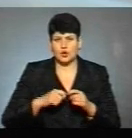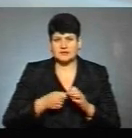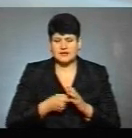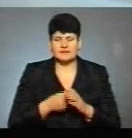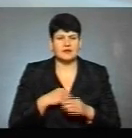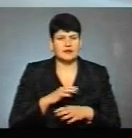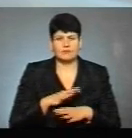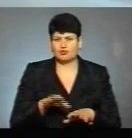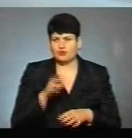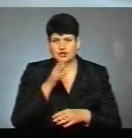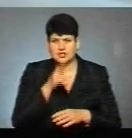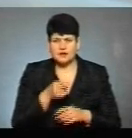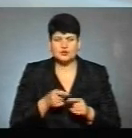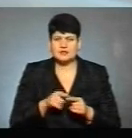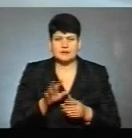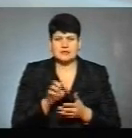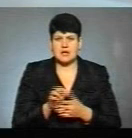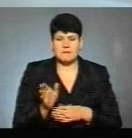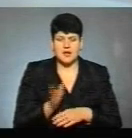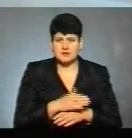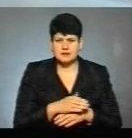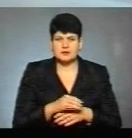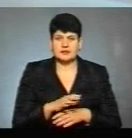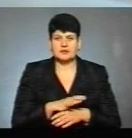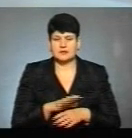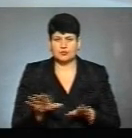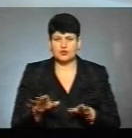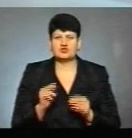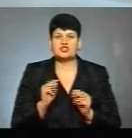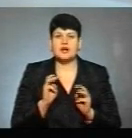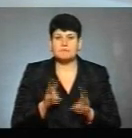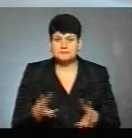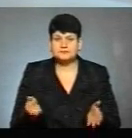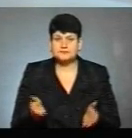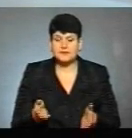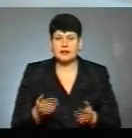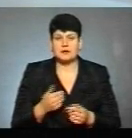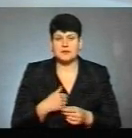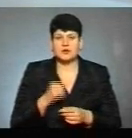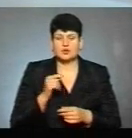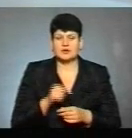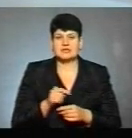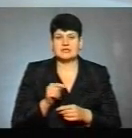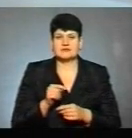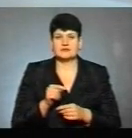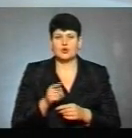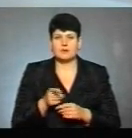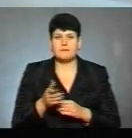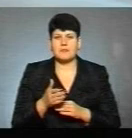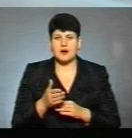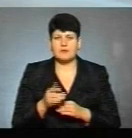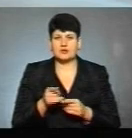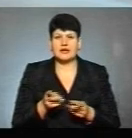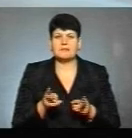не було часу там тим займатися, то не було і чим. І ми тоді звідти, ну той прапор Дамка